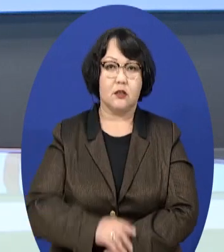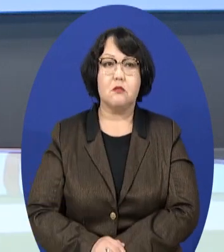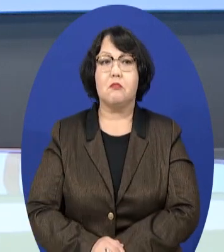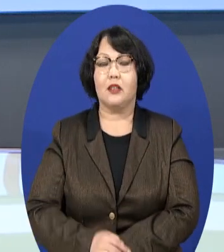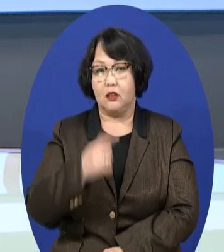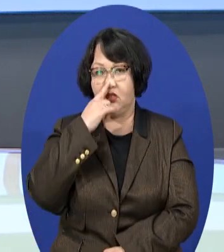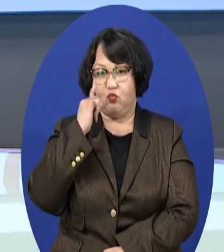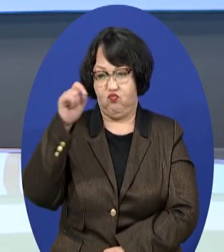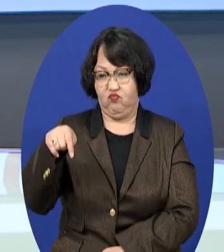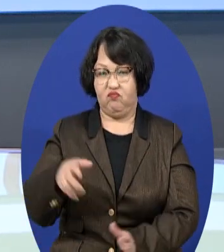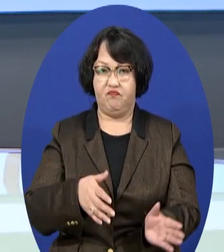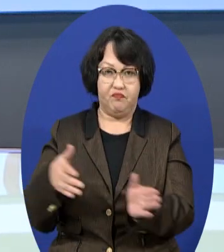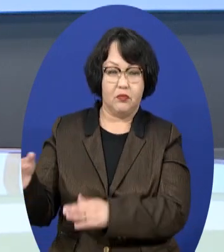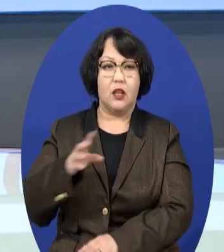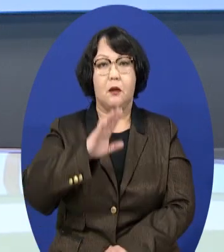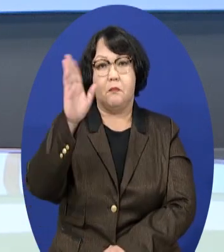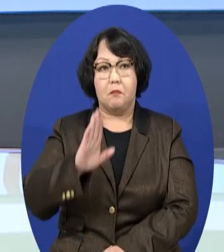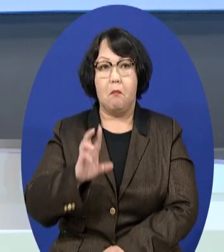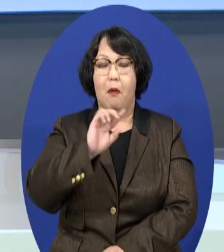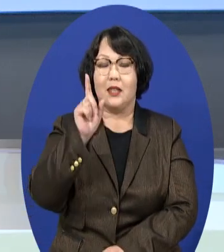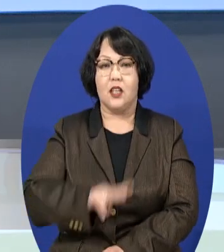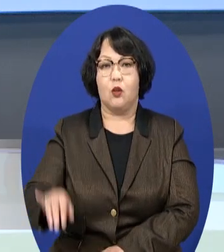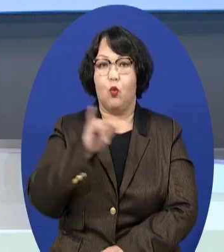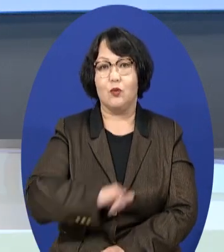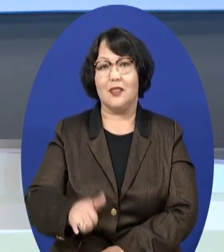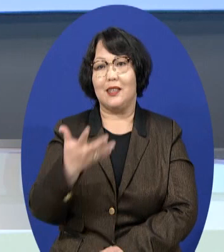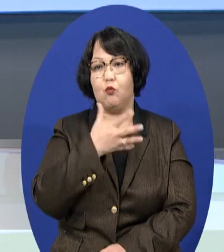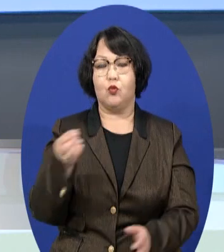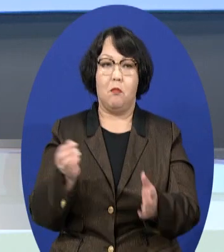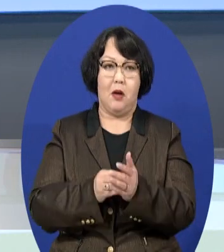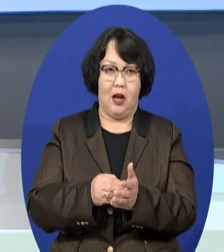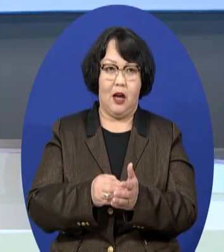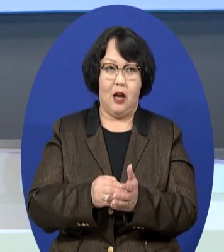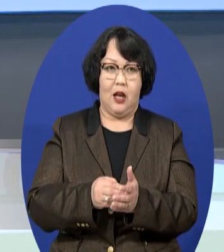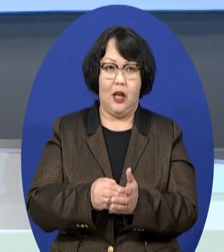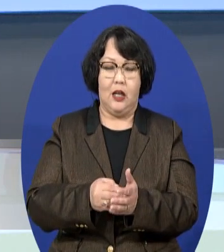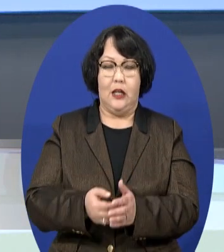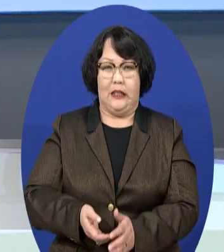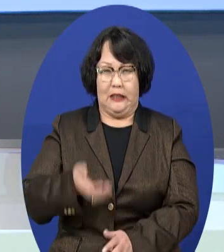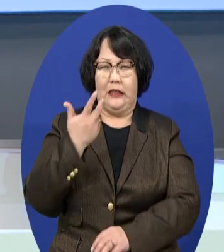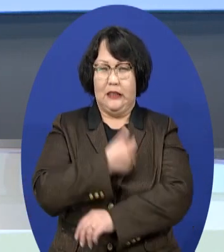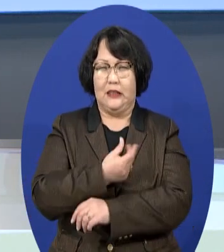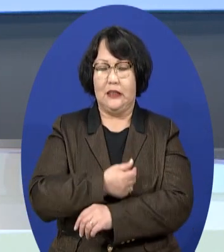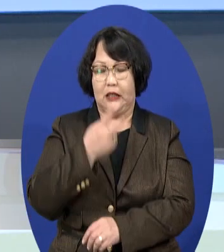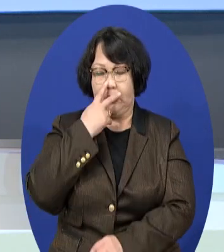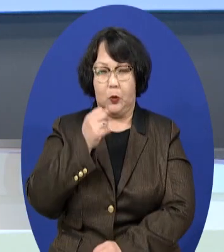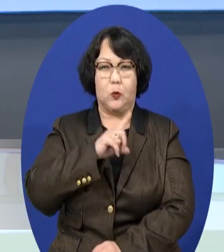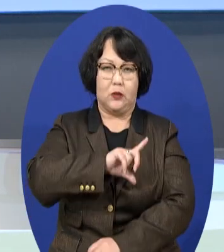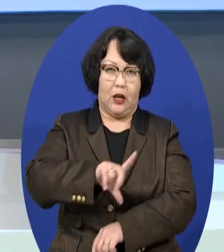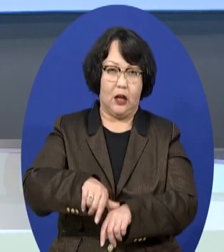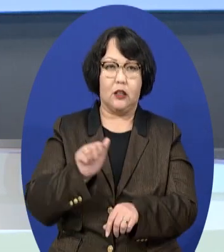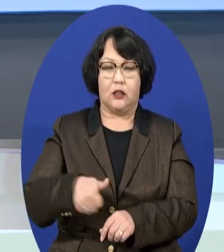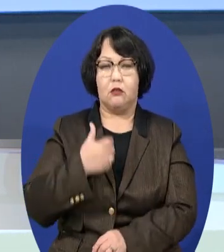Тэгвэл Бразил улсад коронавирусээр эндсэн хүний тоо 500,000-ыг даваад байна. Тус улсад вакцины жуулалтын ажил удаашралтай байгааг олон улсын зарим хэвлэл